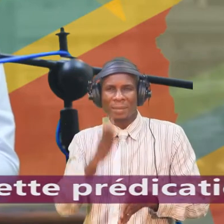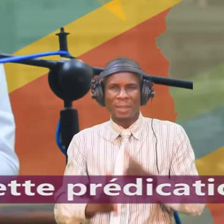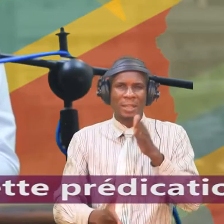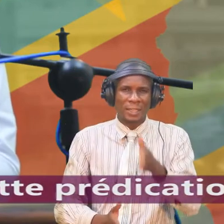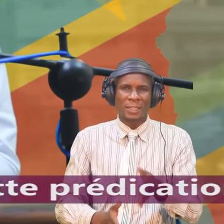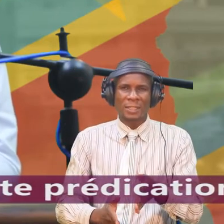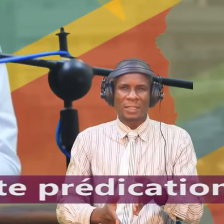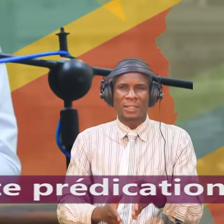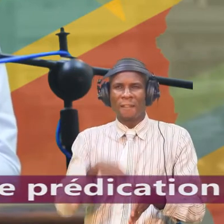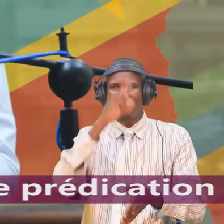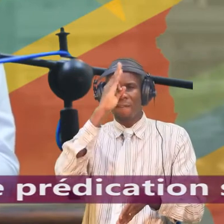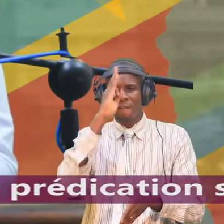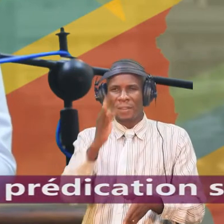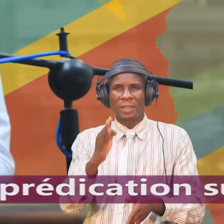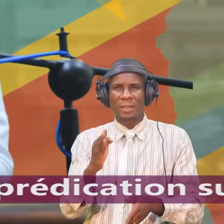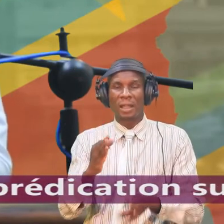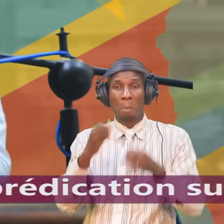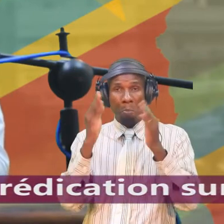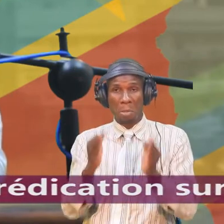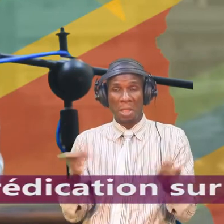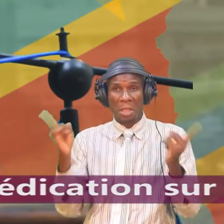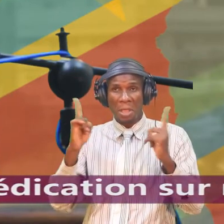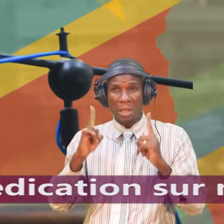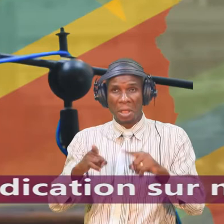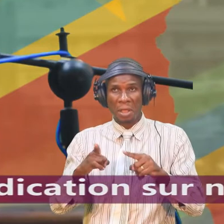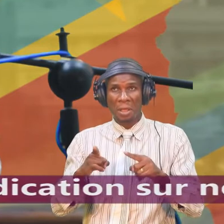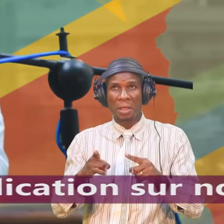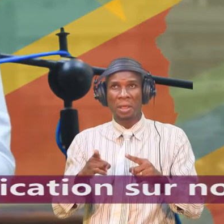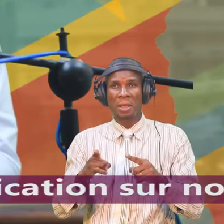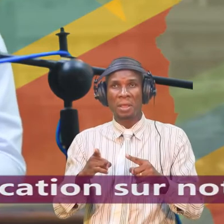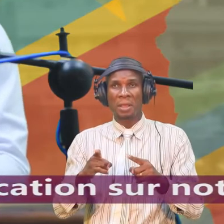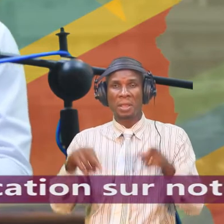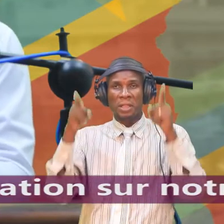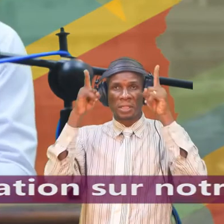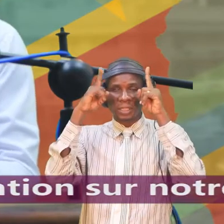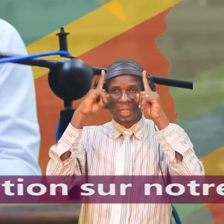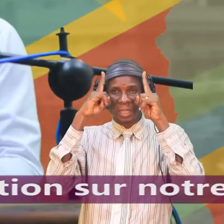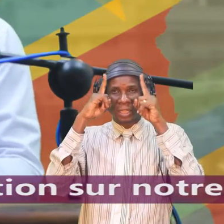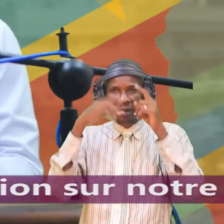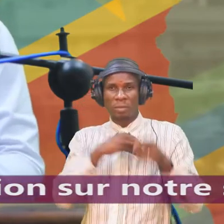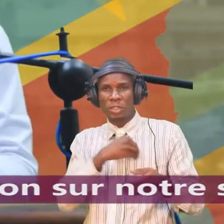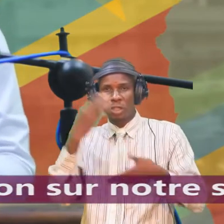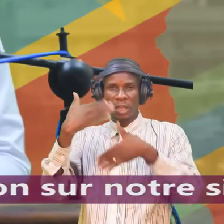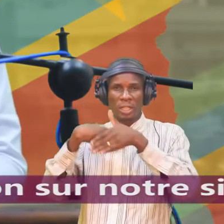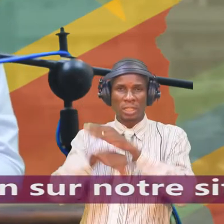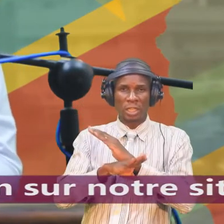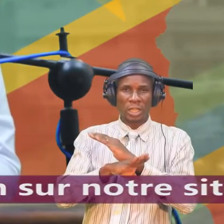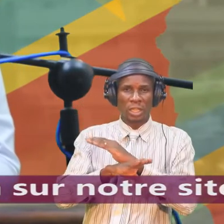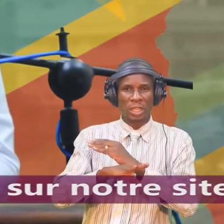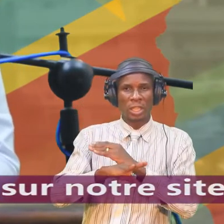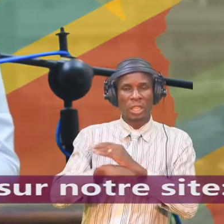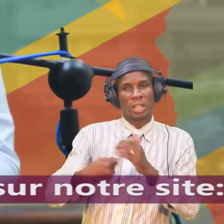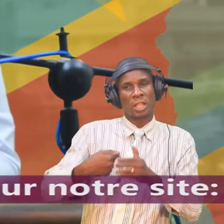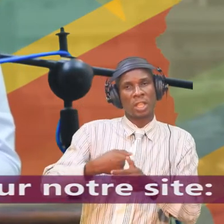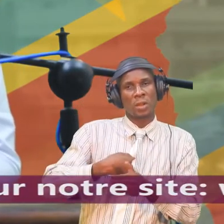ulikuwa mkamilifu katika njia zako tangu siku ile ulipoulizwa. Hata uovu